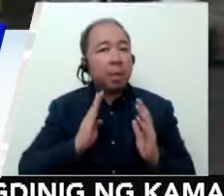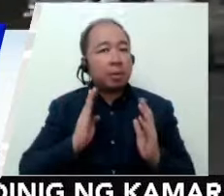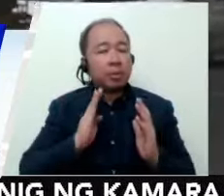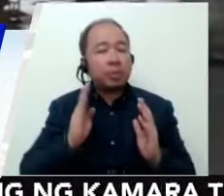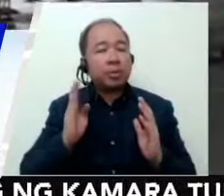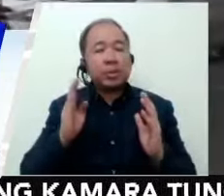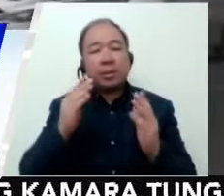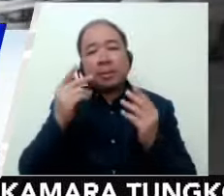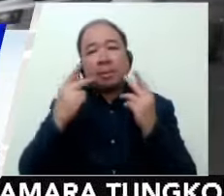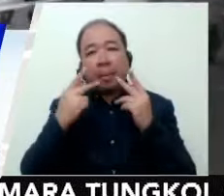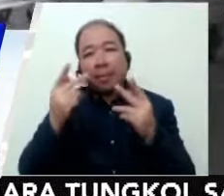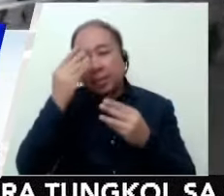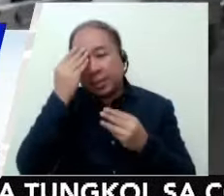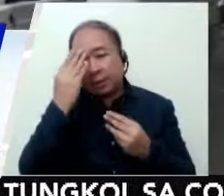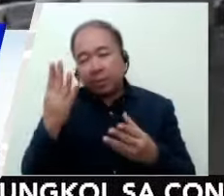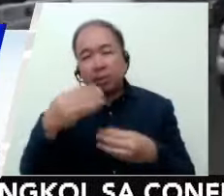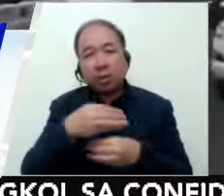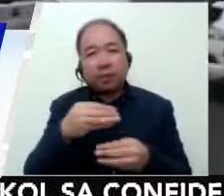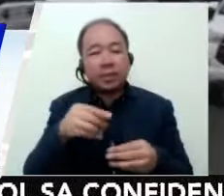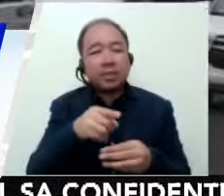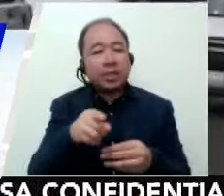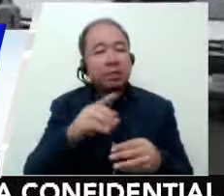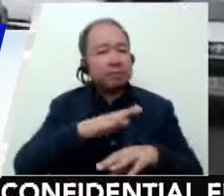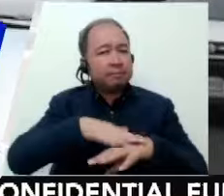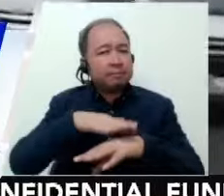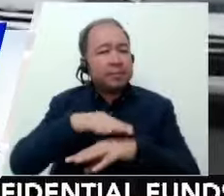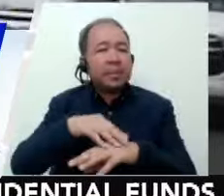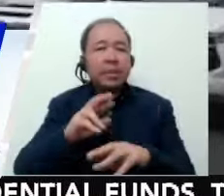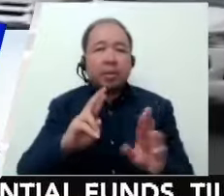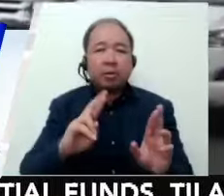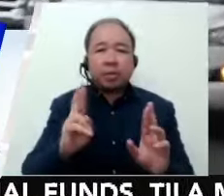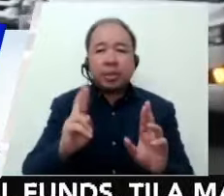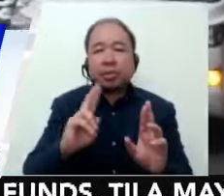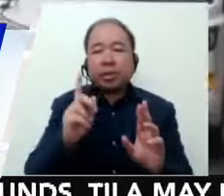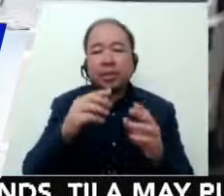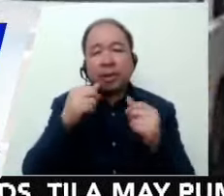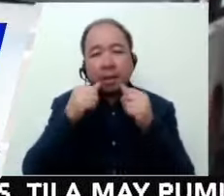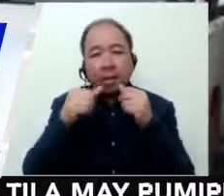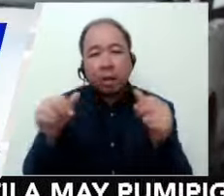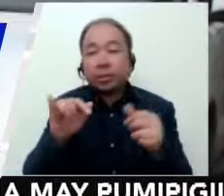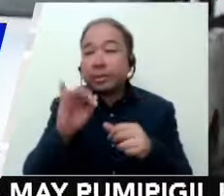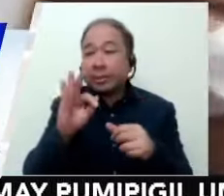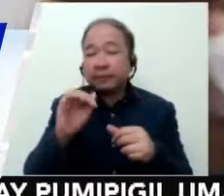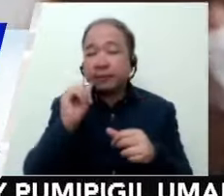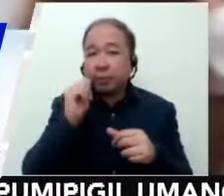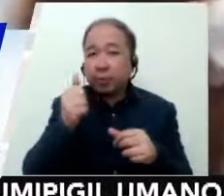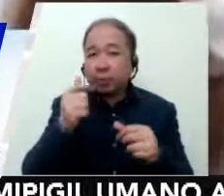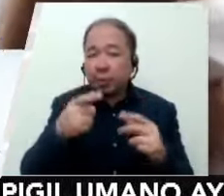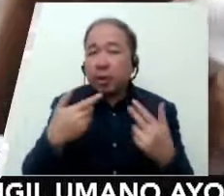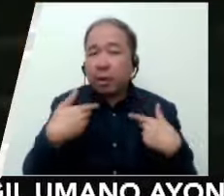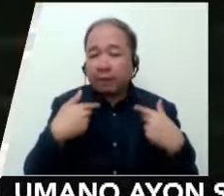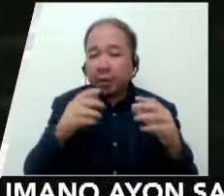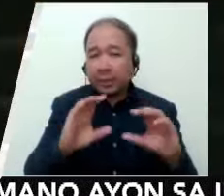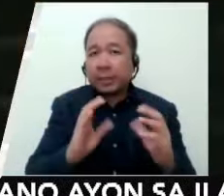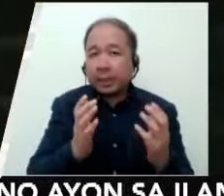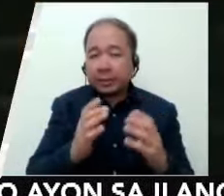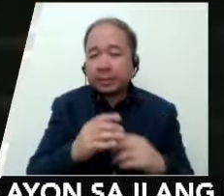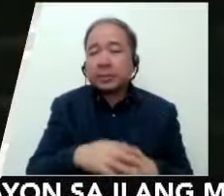Office ay maghintay na lamang sa anunsyo ngayong gabi kung may pasok ang mga estudyante bukas. Yan